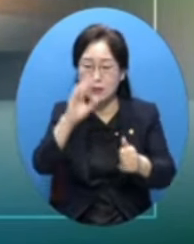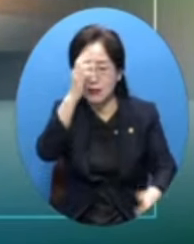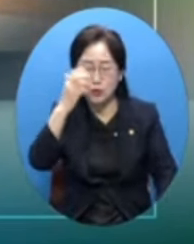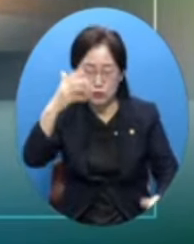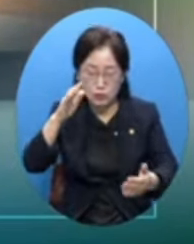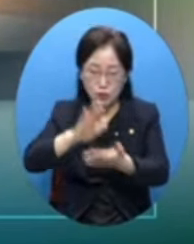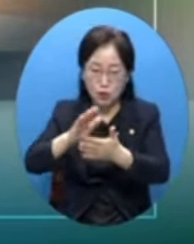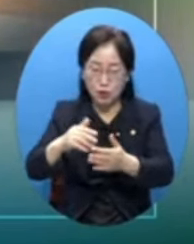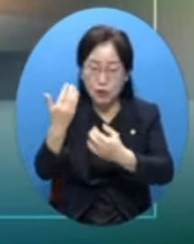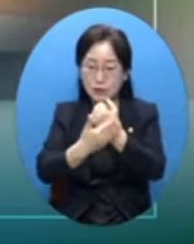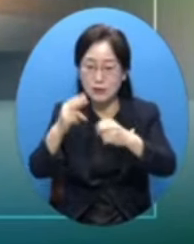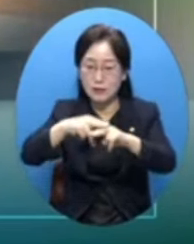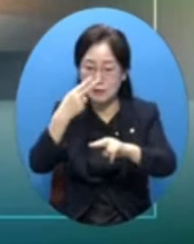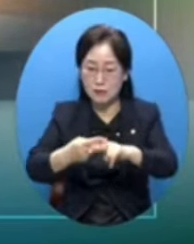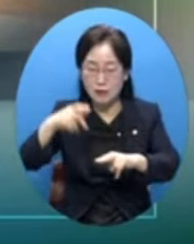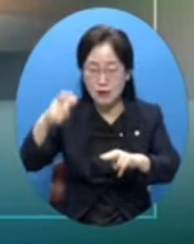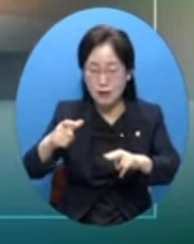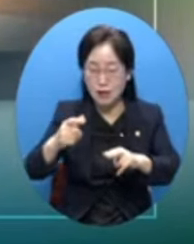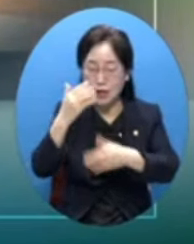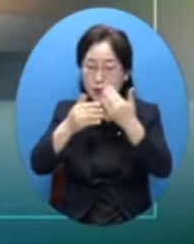강하게 말씀으로 새롭게.